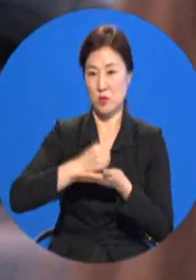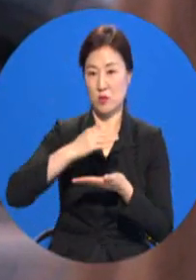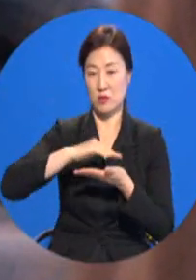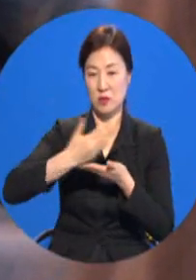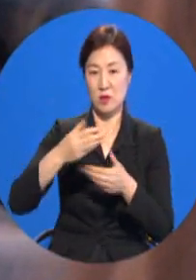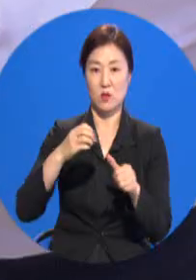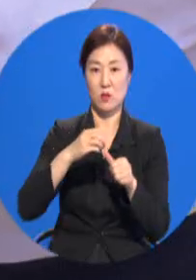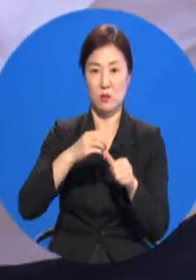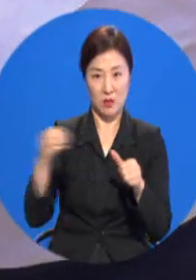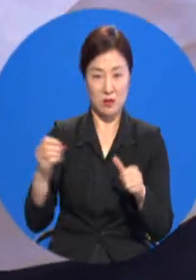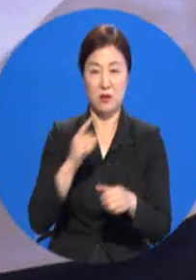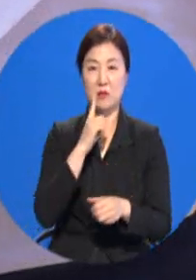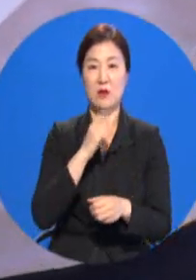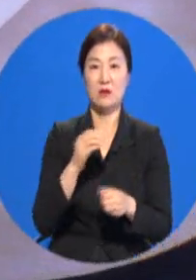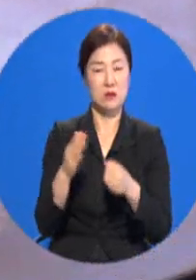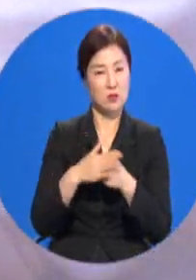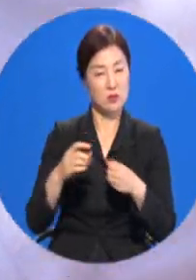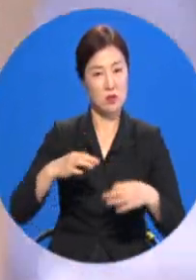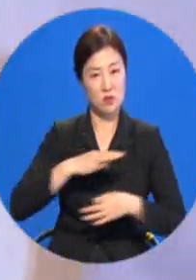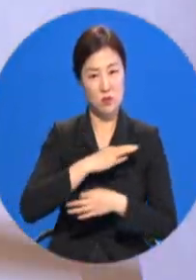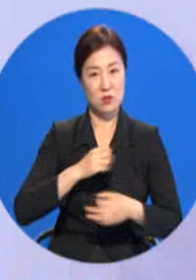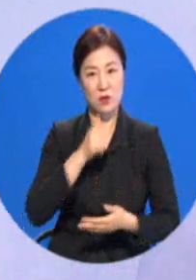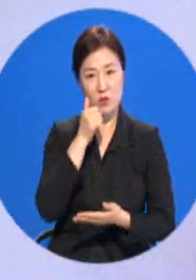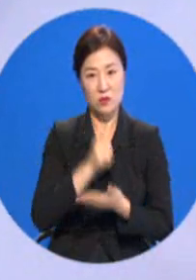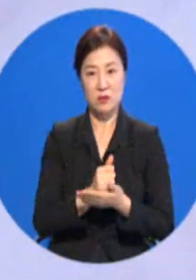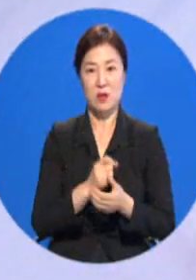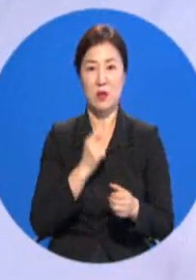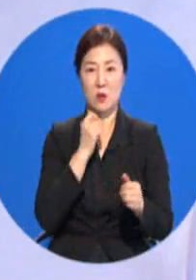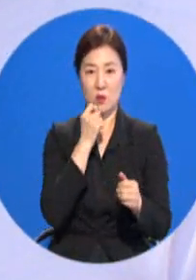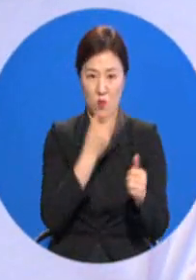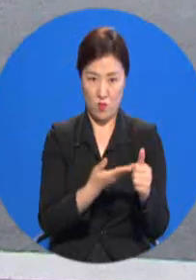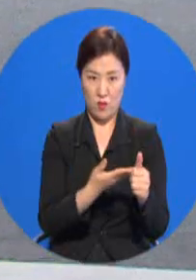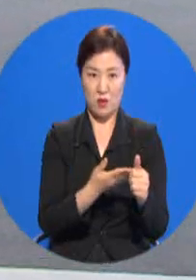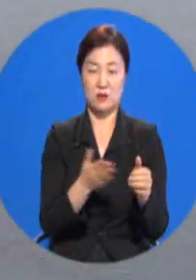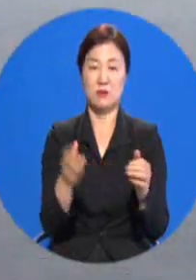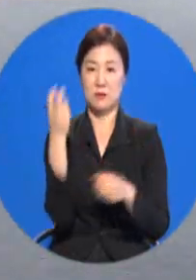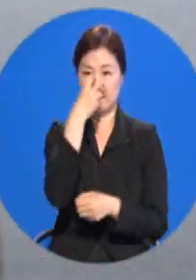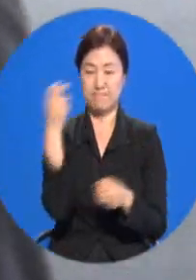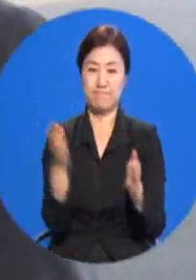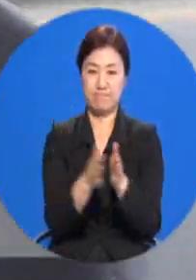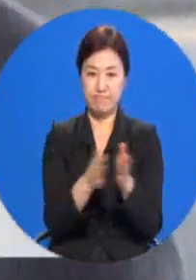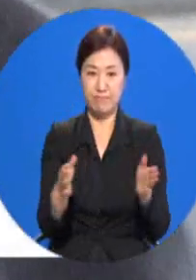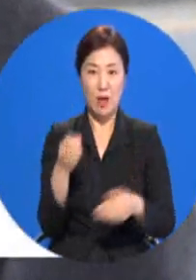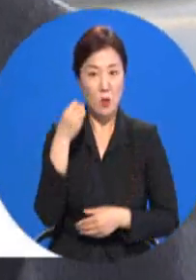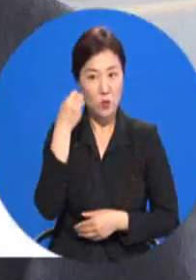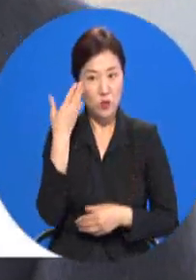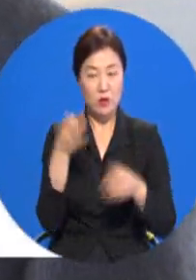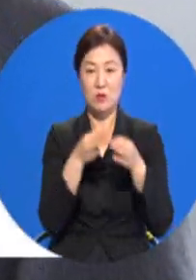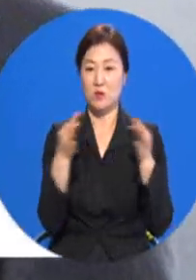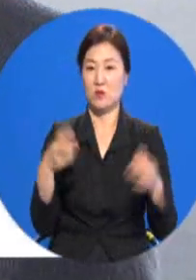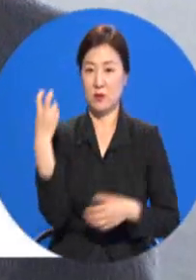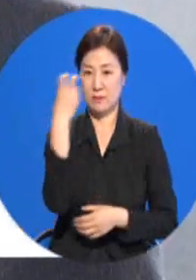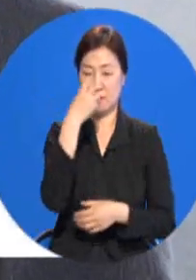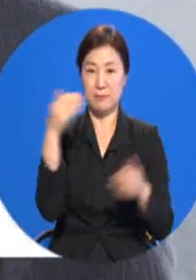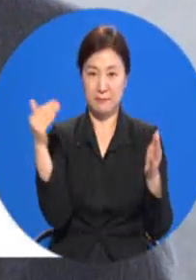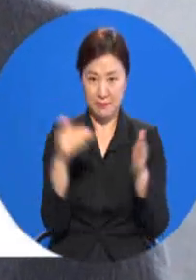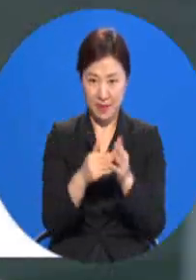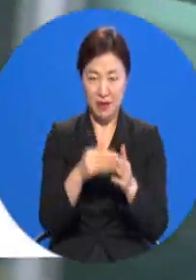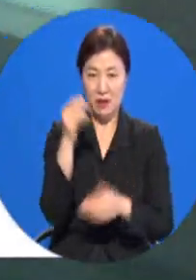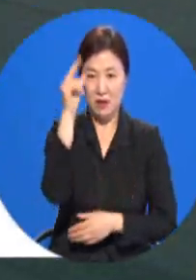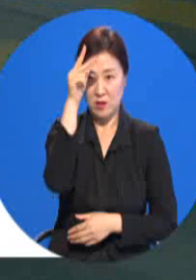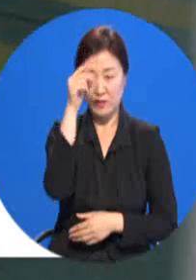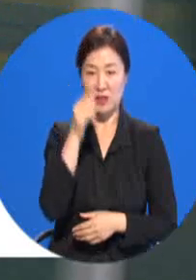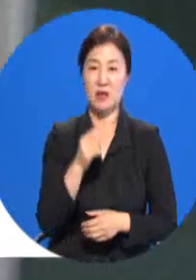빠져나가고 있었다며 유용 의혹을 제기해 수사가 시작됐습니다. 9달 동안 사건을 수사한 경찰은 지난 3월